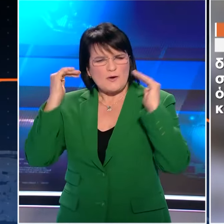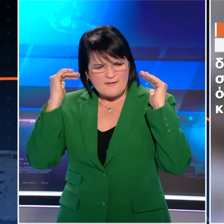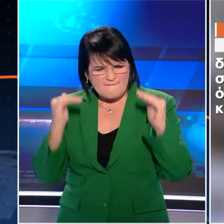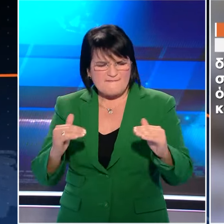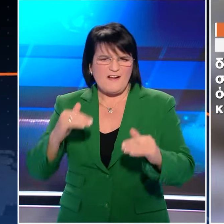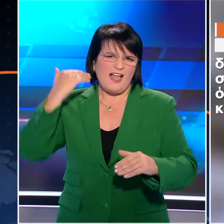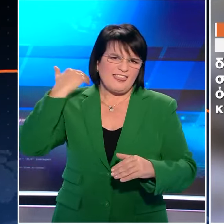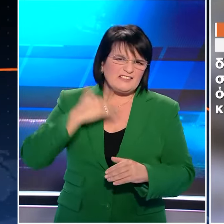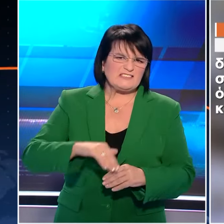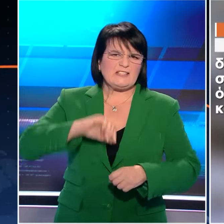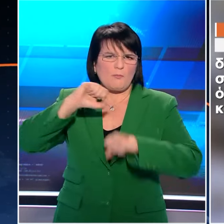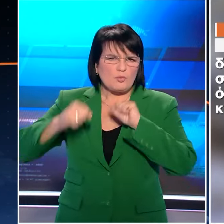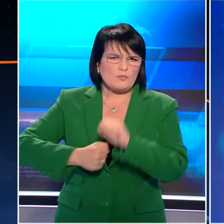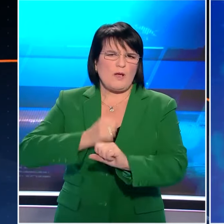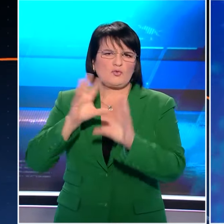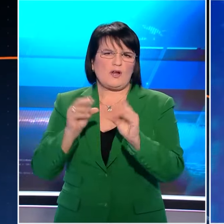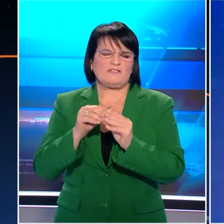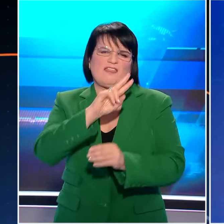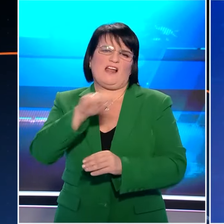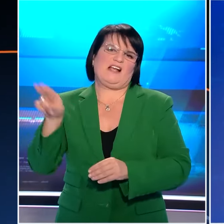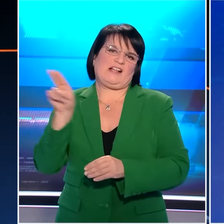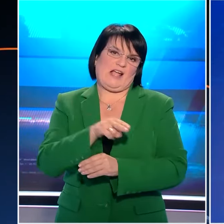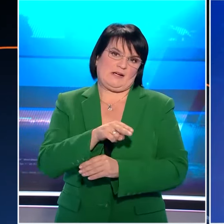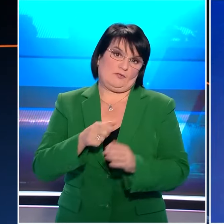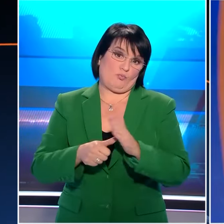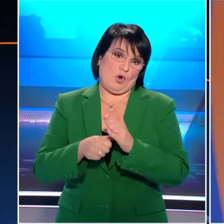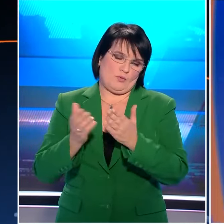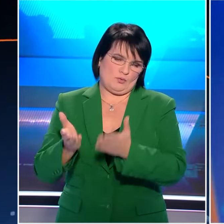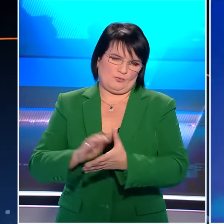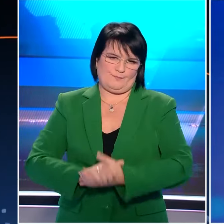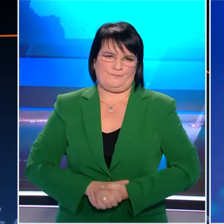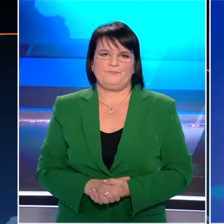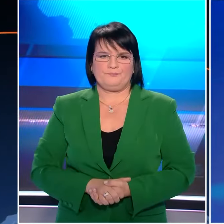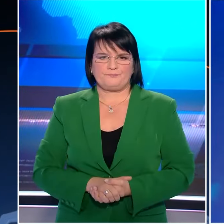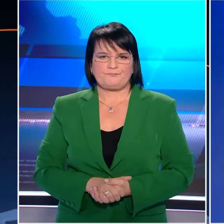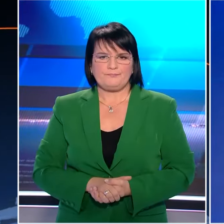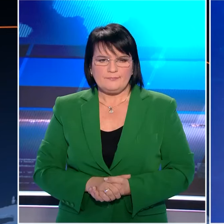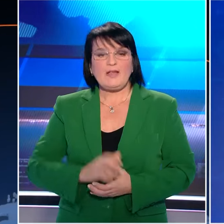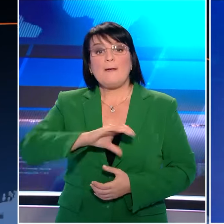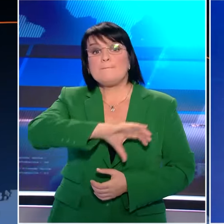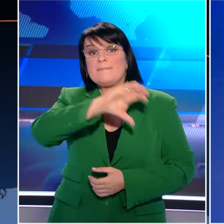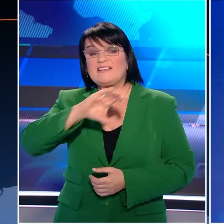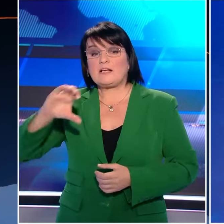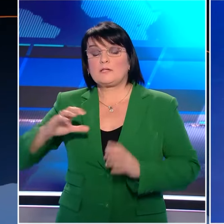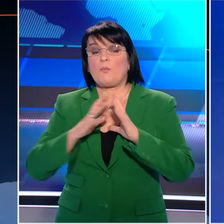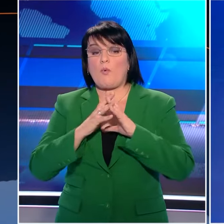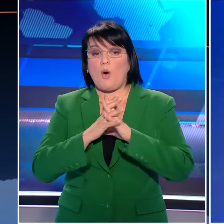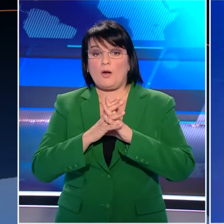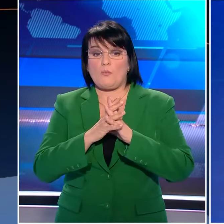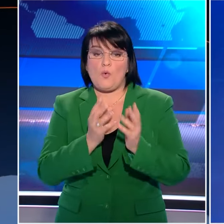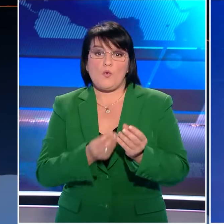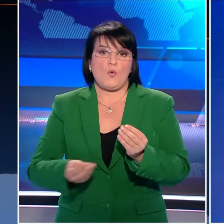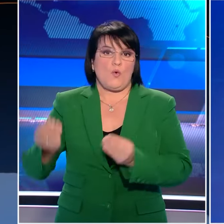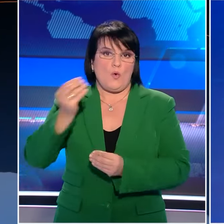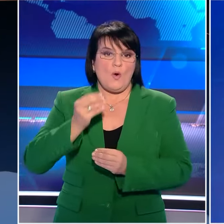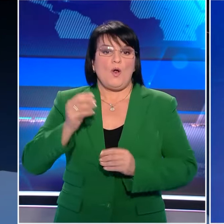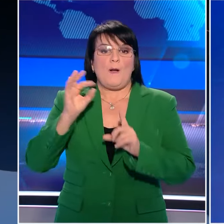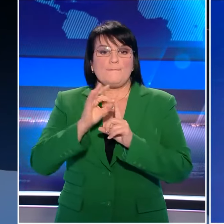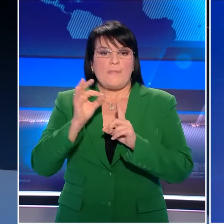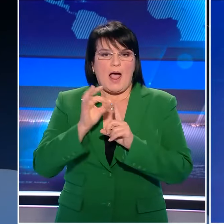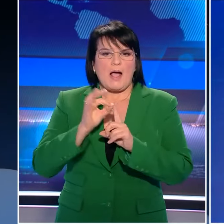λαός μας με αίμα και υδρότα. Ο κίνδυνος γενίκευσης του πολέμου στη Μέση Ανατολή αυξάνεται μετά την επίθεση του Πακιστάν